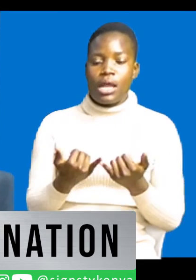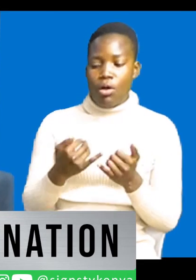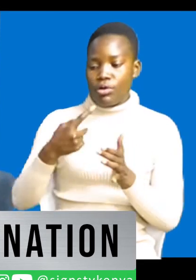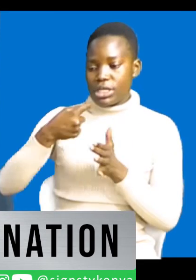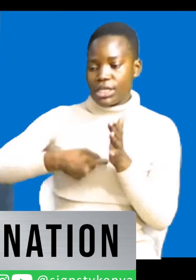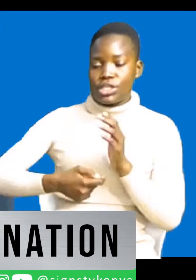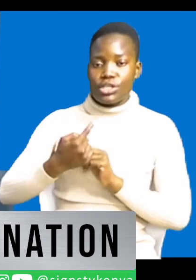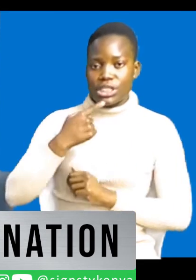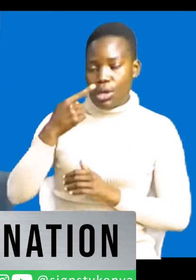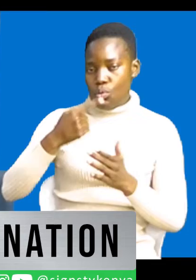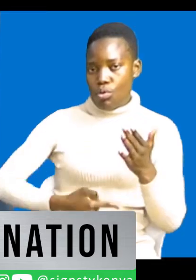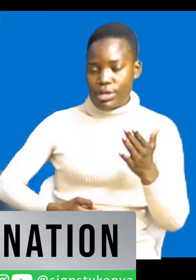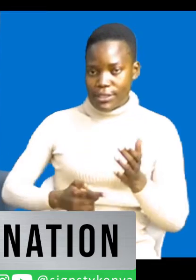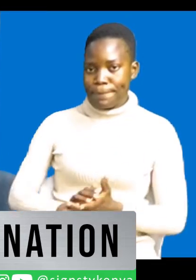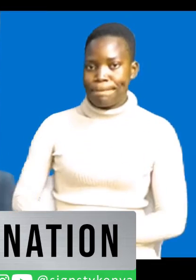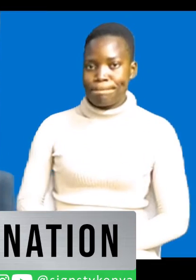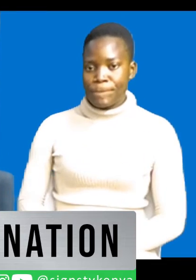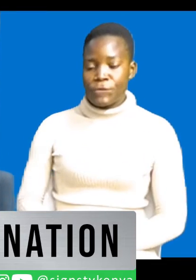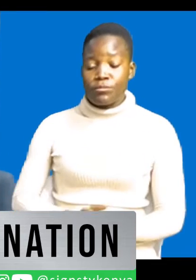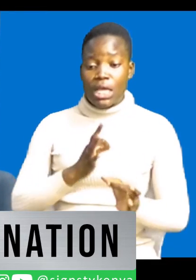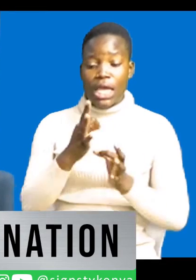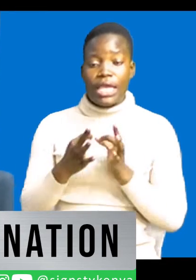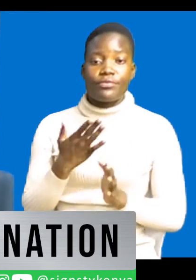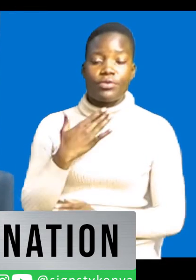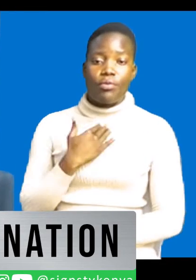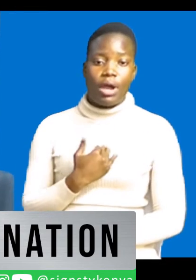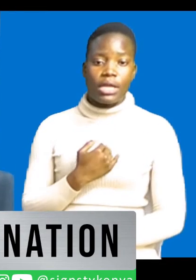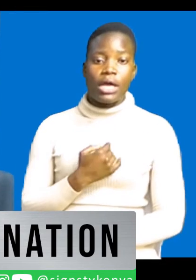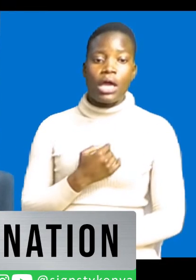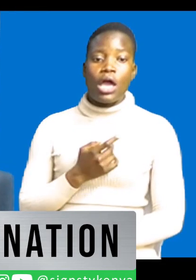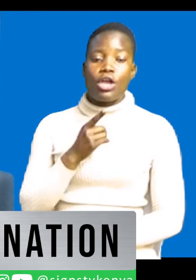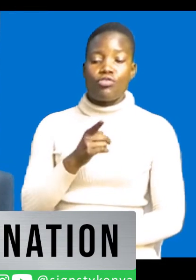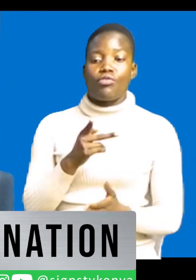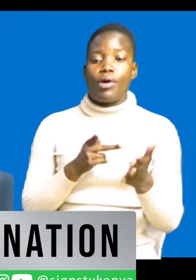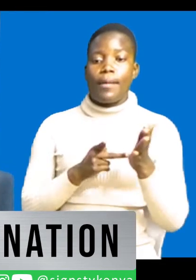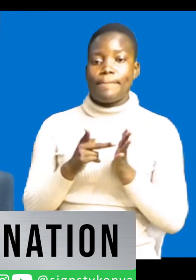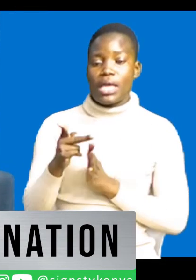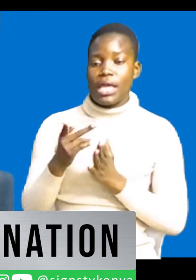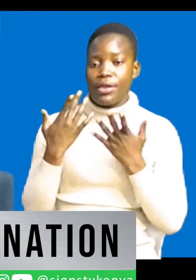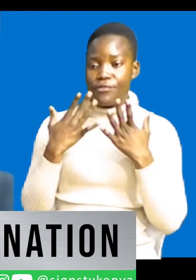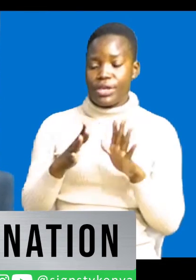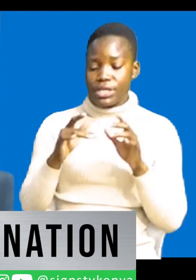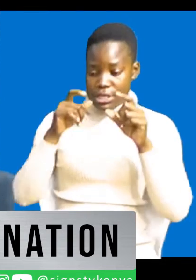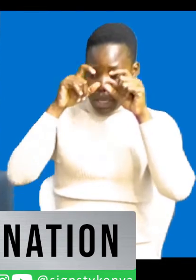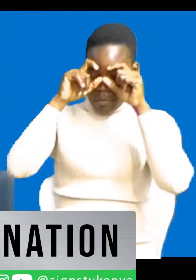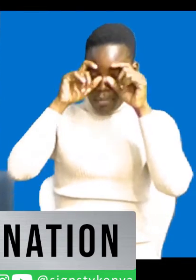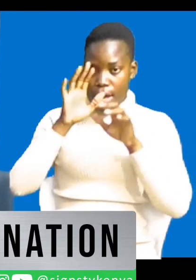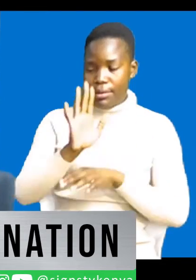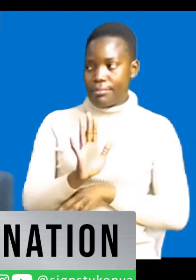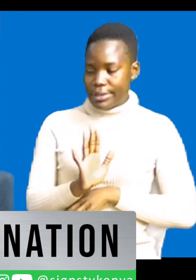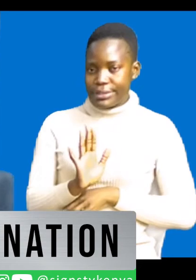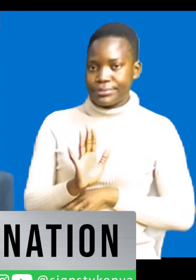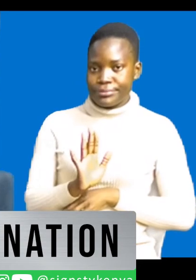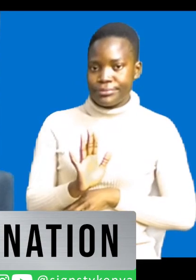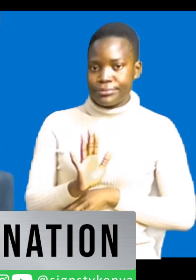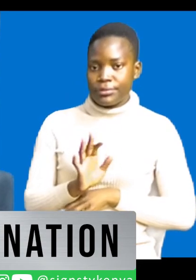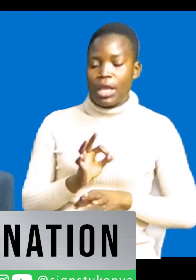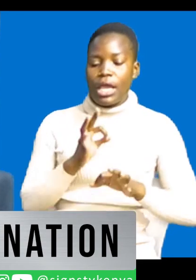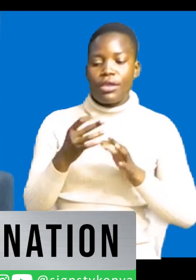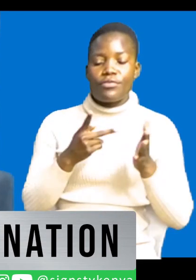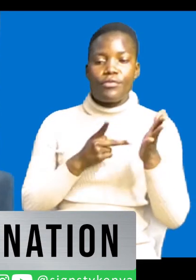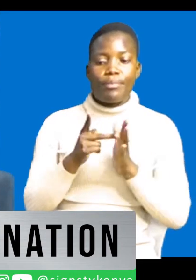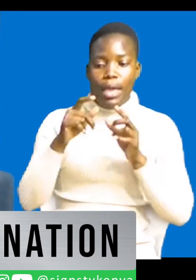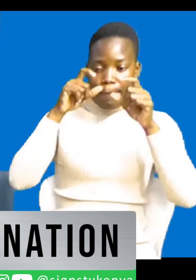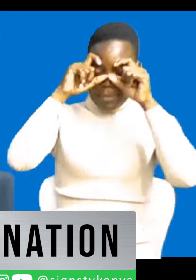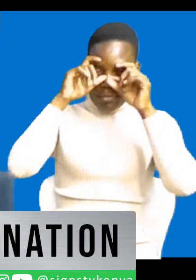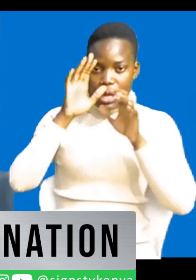taxation tumesema hivi, Joda. Kama unataka wewe ukikuwa umenunua miwani, naona umevaa miwani hapo. Yes. Ukiwa umenunua